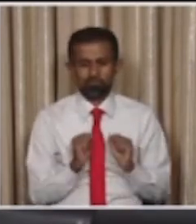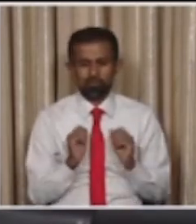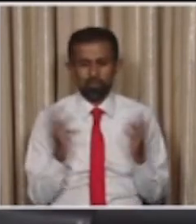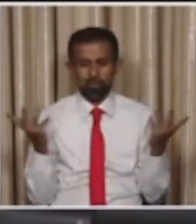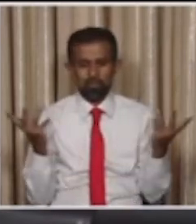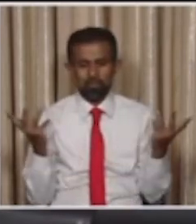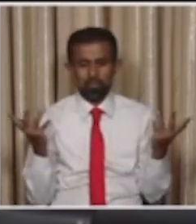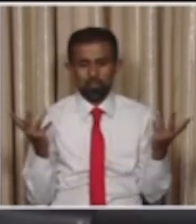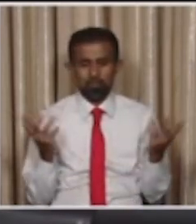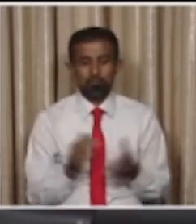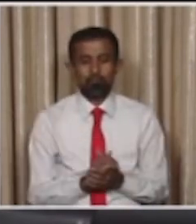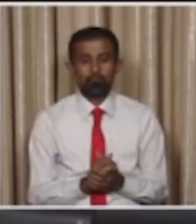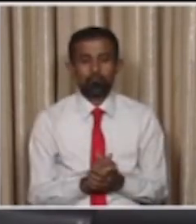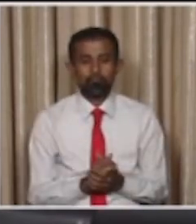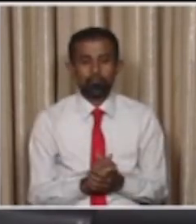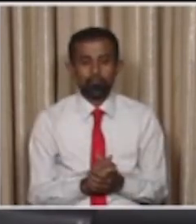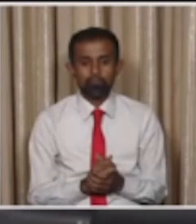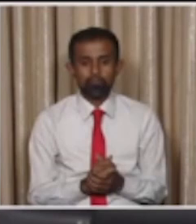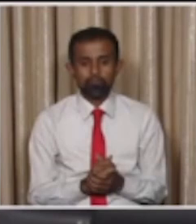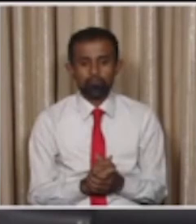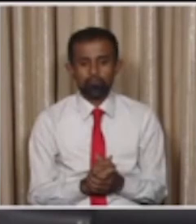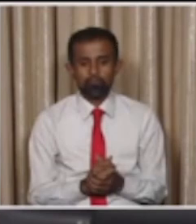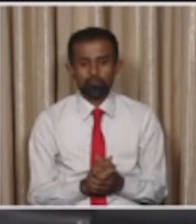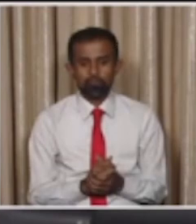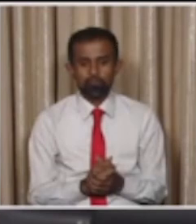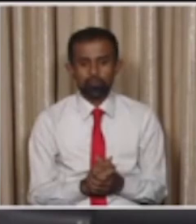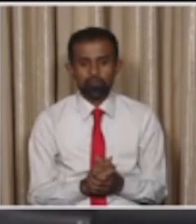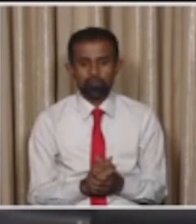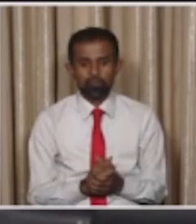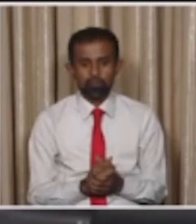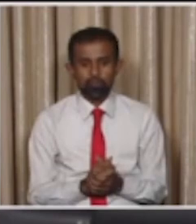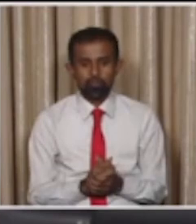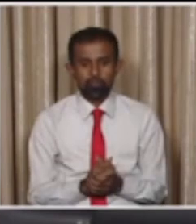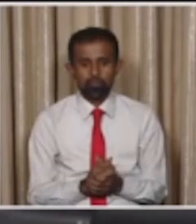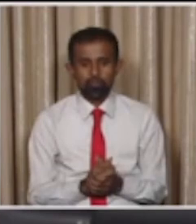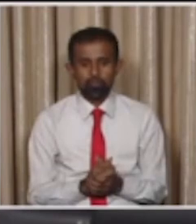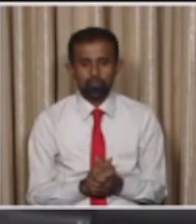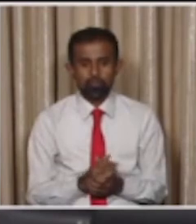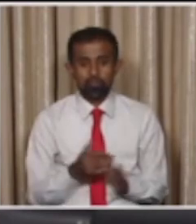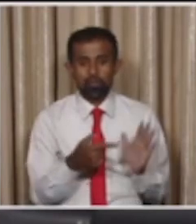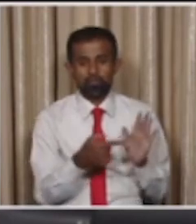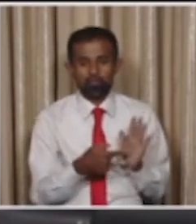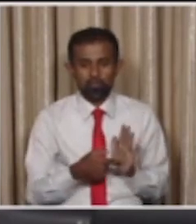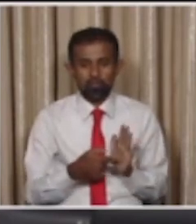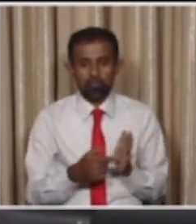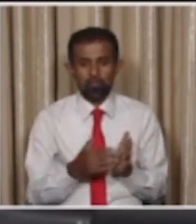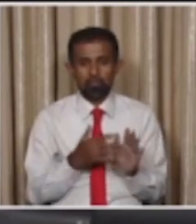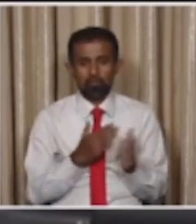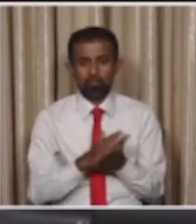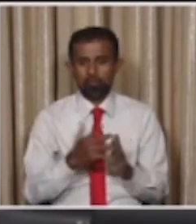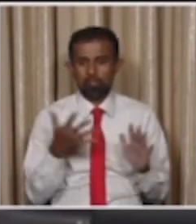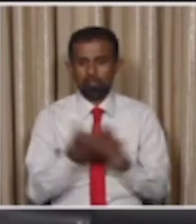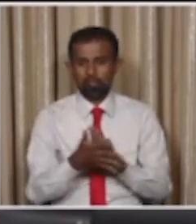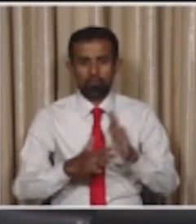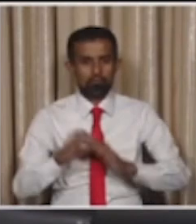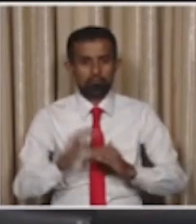ඒක අනිත් එක කරු කතානායකතුමනි, මේ මේ මේ මේ ආපදා සහන අවභාවිතා කරන්න කාටවත්